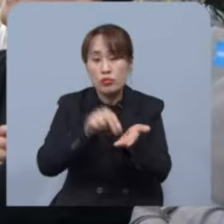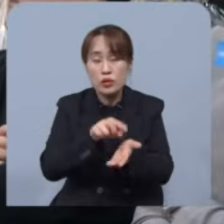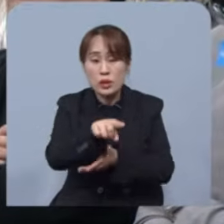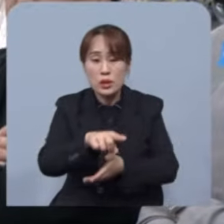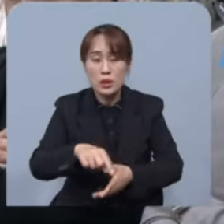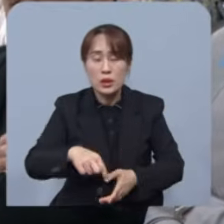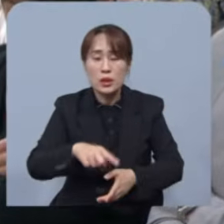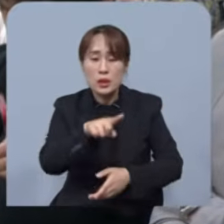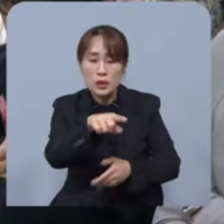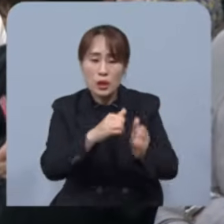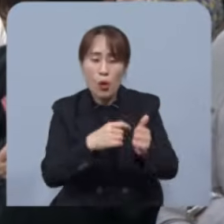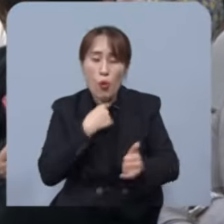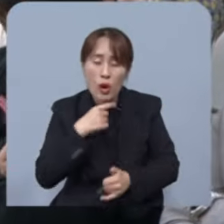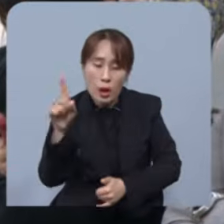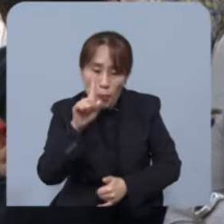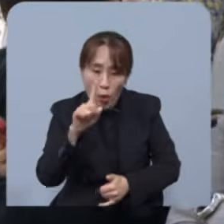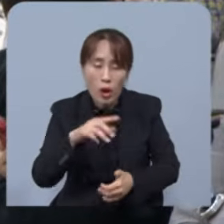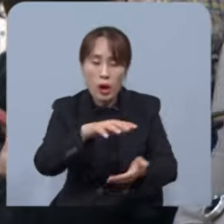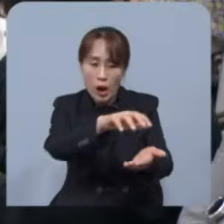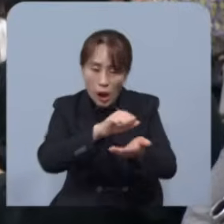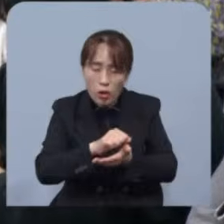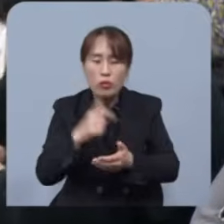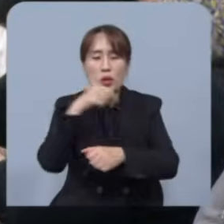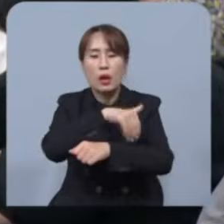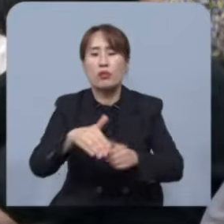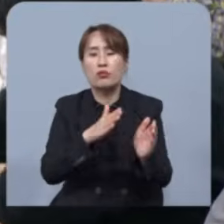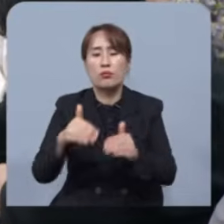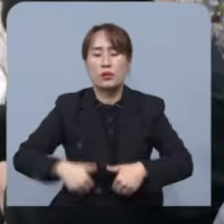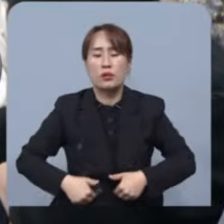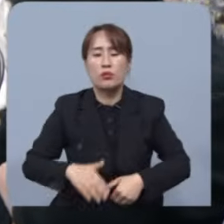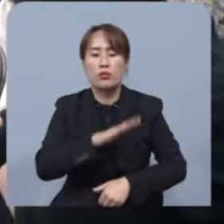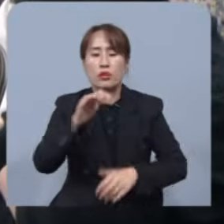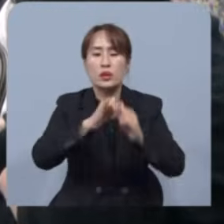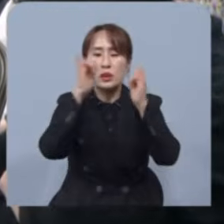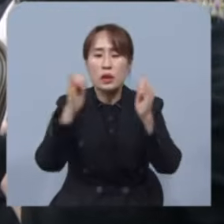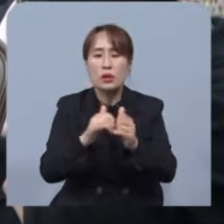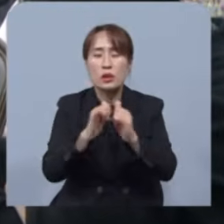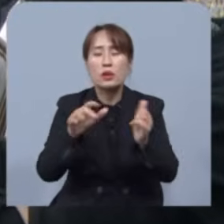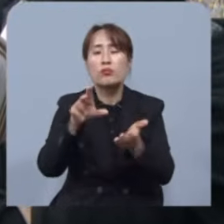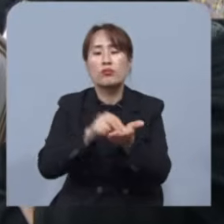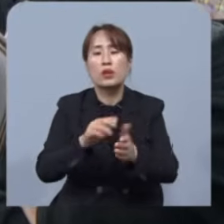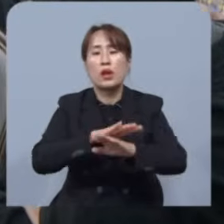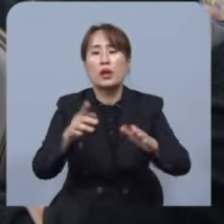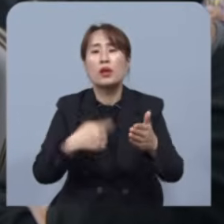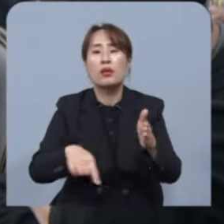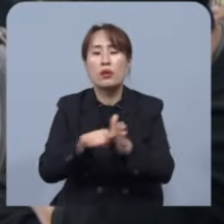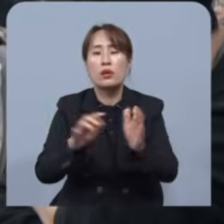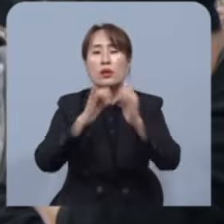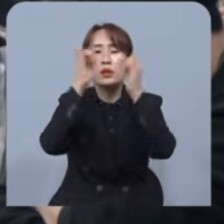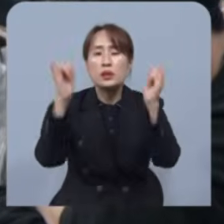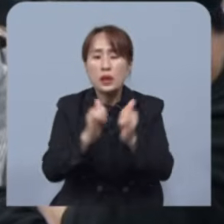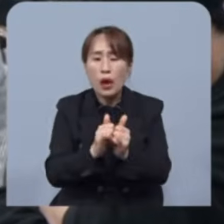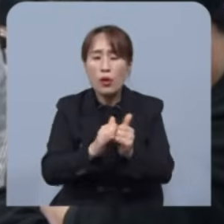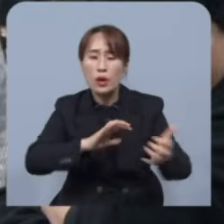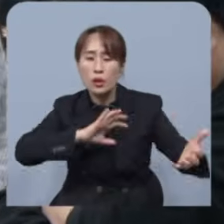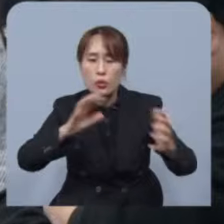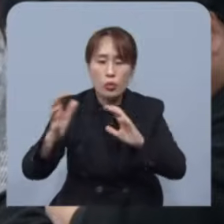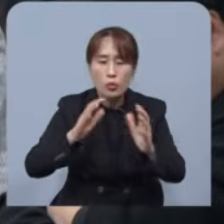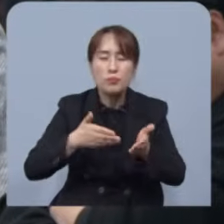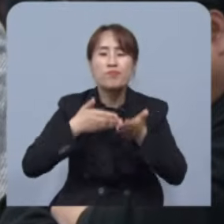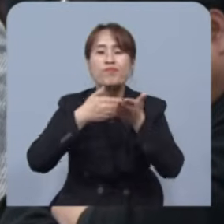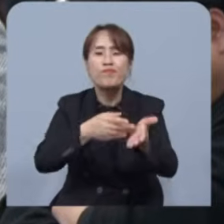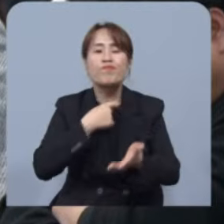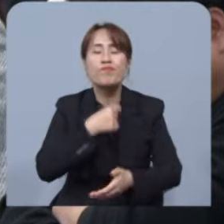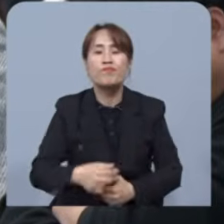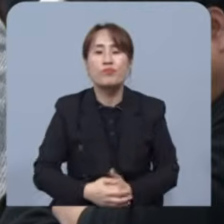당사자의 목소리를 듣고 정책을 세워야 합니다. 저는 우리 사회의 인구 문제를 해결하기 위한 사회적 대토론회를